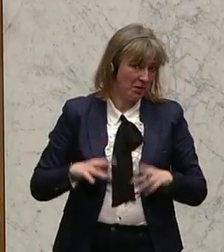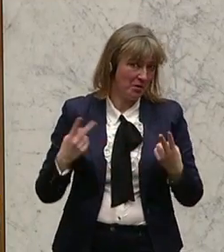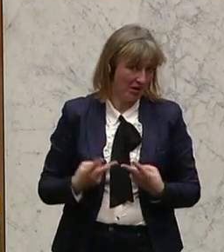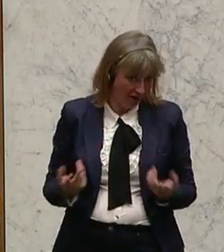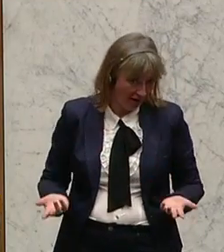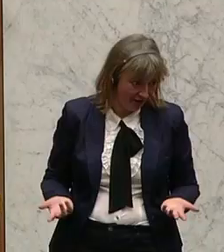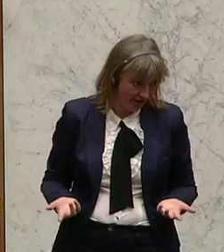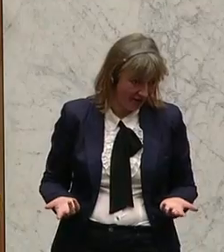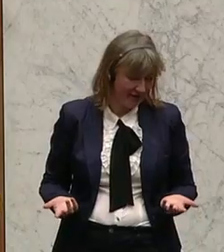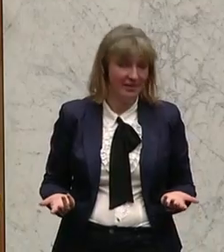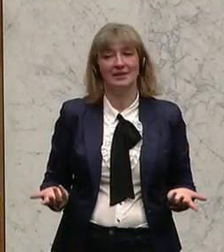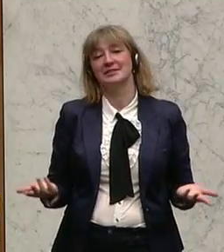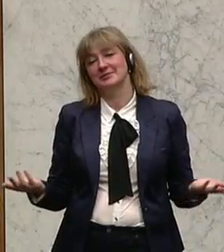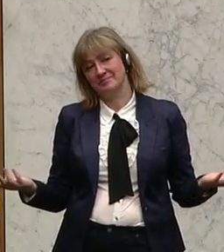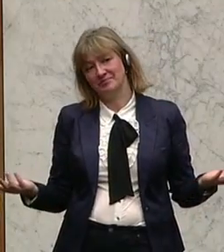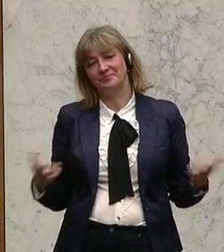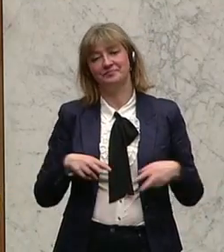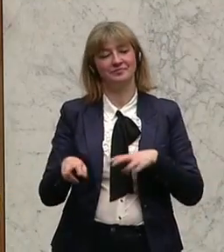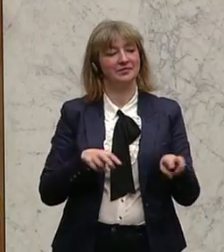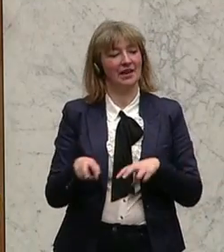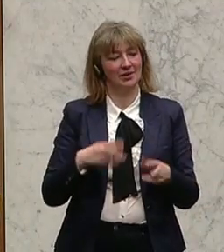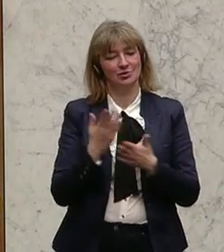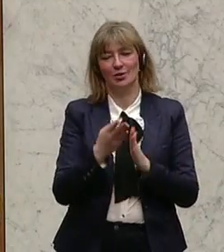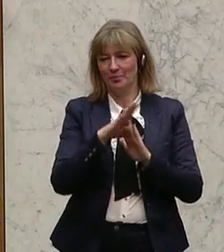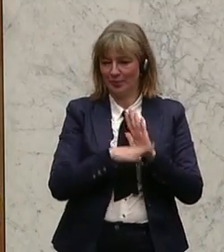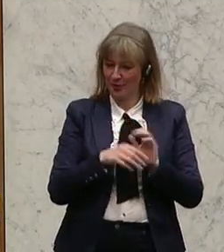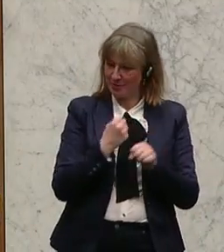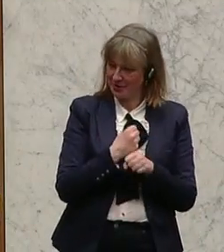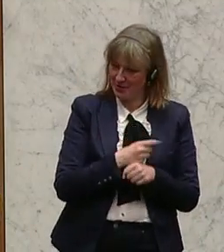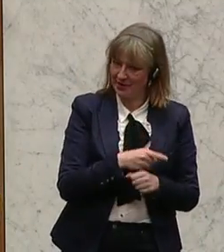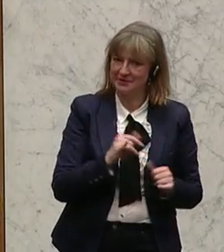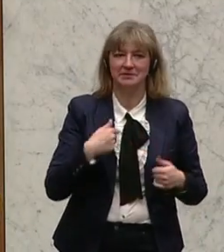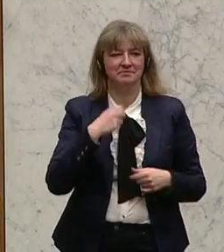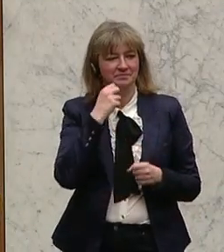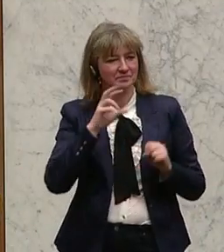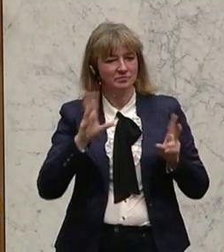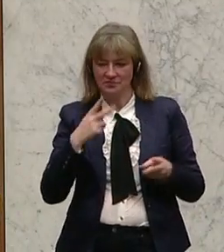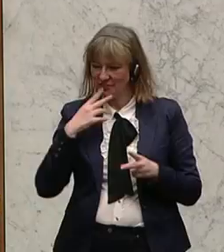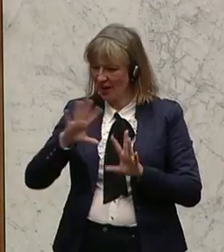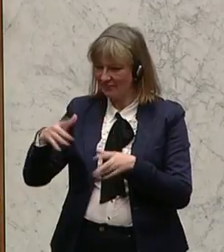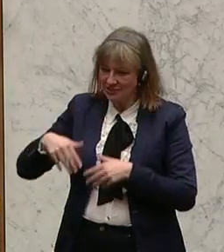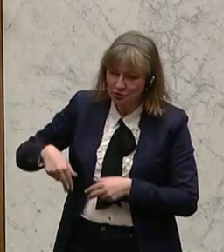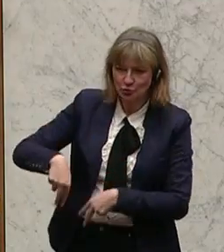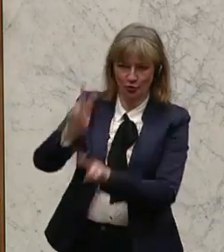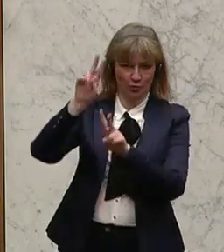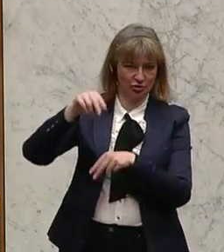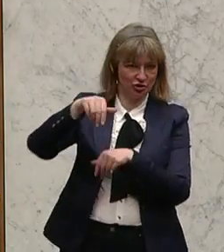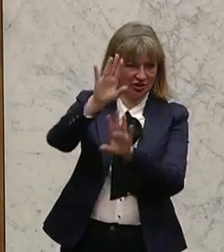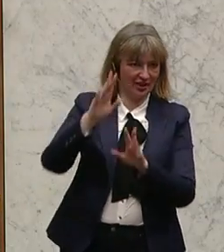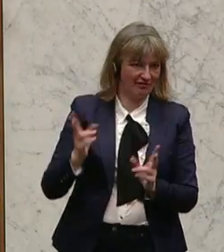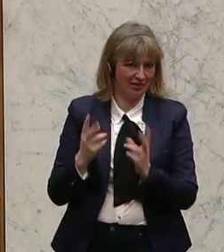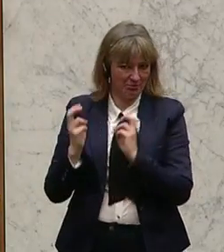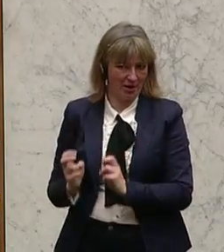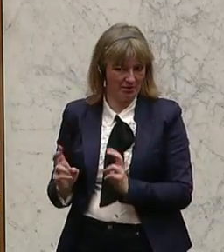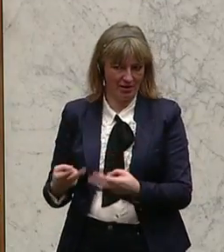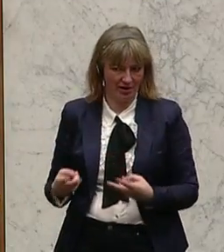haben? Und die Regierung hat jetzt ein Programm geschmiedet, wo man sagt, okay, wir schicken wieder alle zurück, die hier nicht bleiben